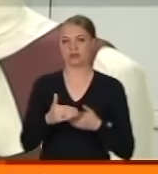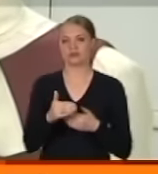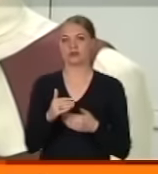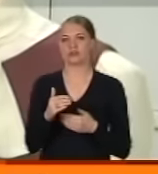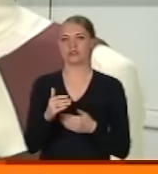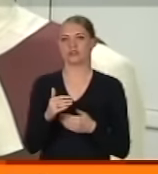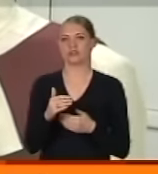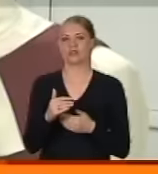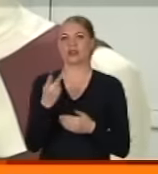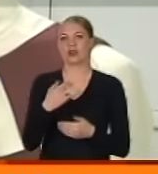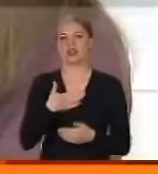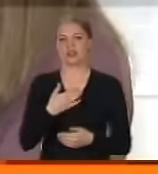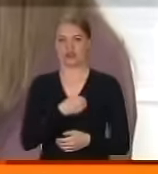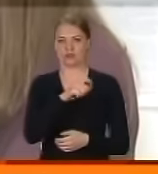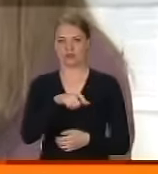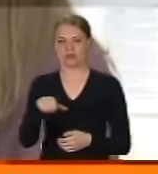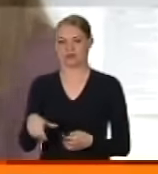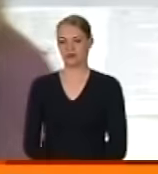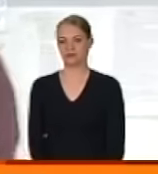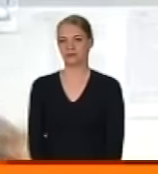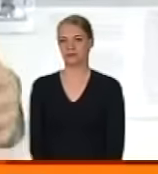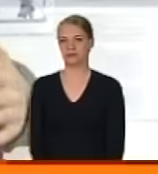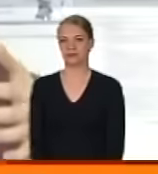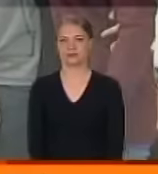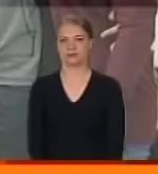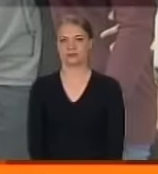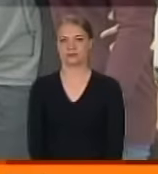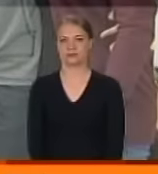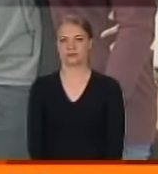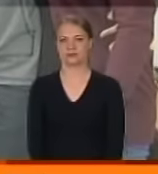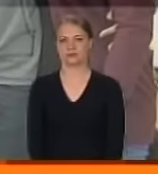для наших бійців. Орися Кантаністова, Андрій Голуб, програма «Вікна», СТБ.